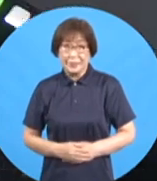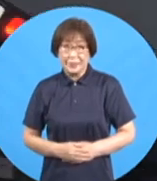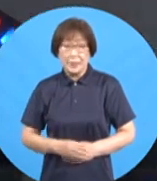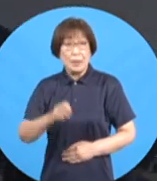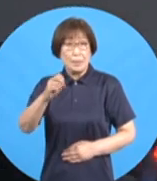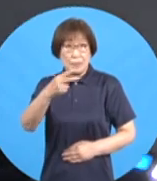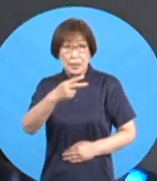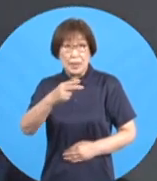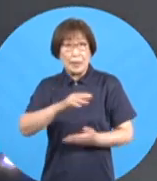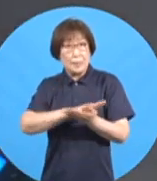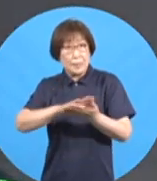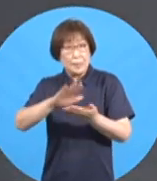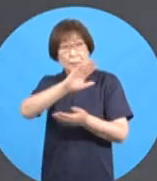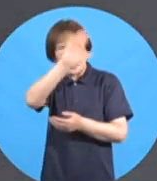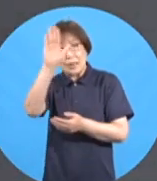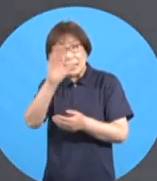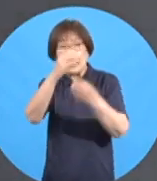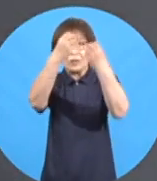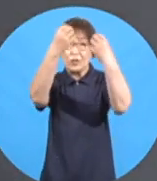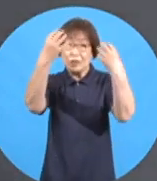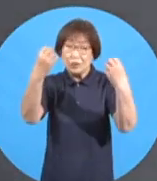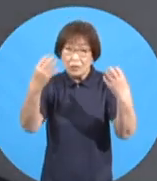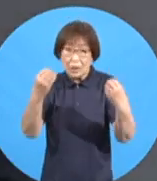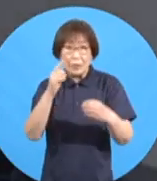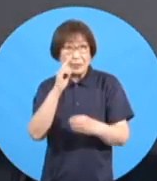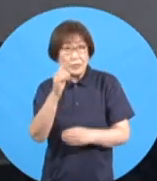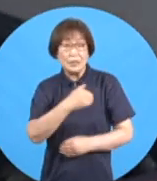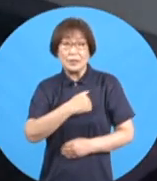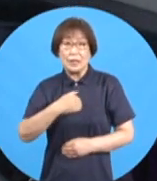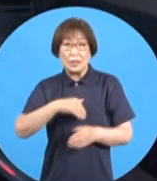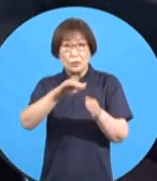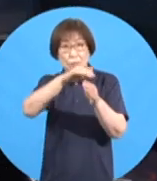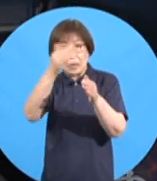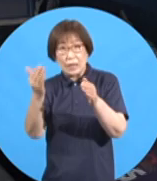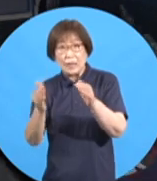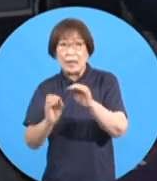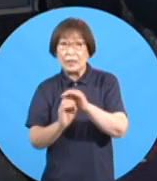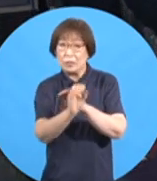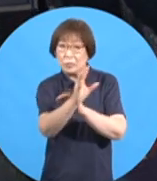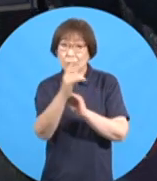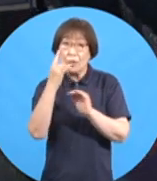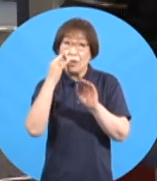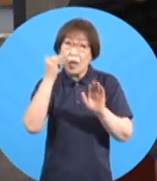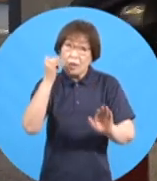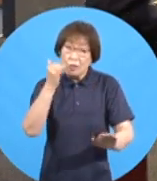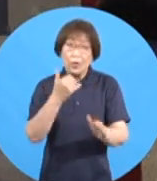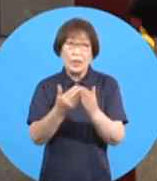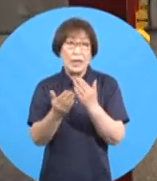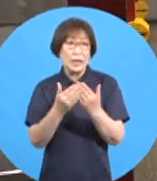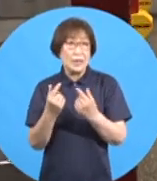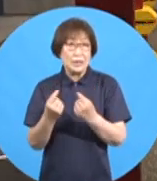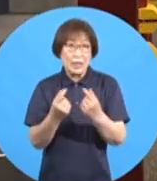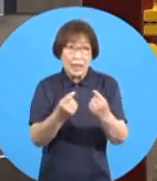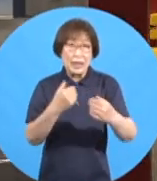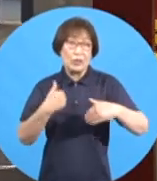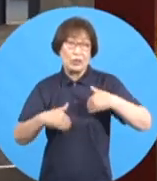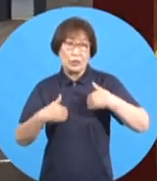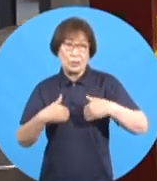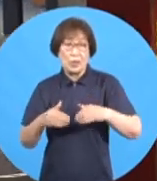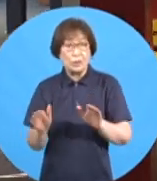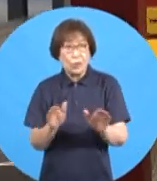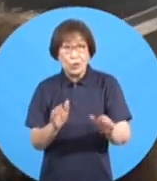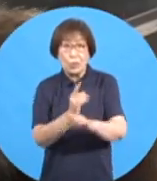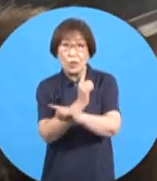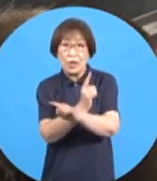また満天の星空を体感できるプラネタリウムや、親子で体験しながら楽しめる子ども科学館など